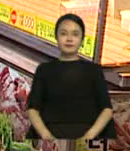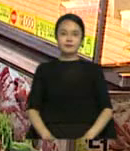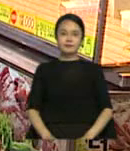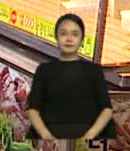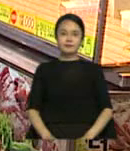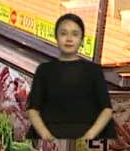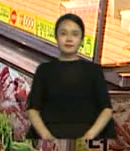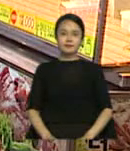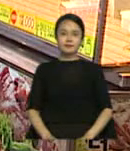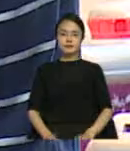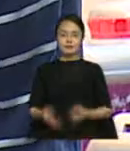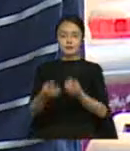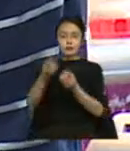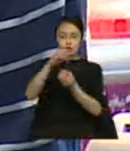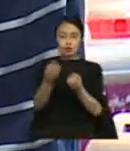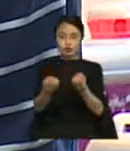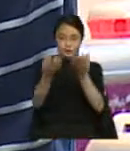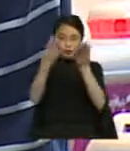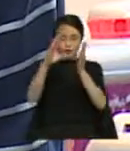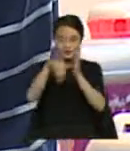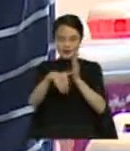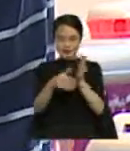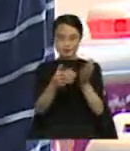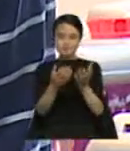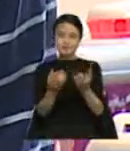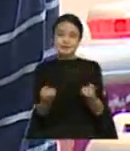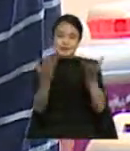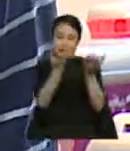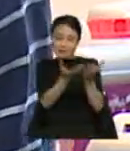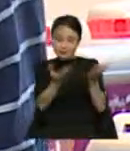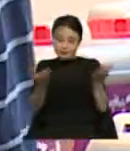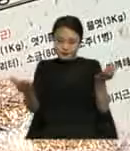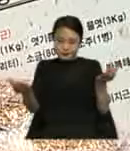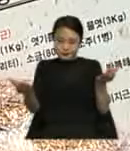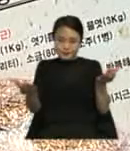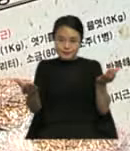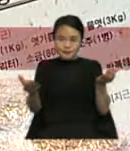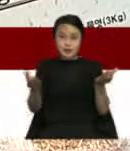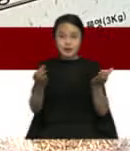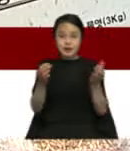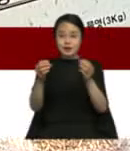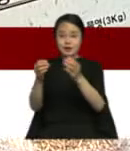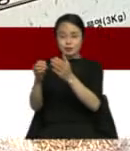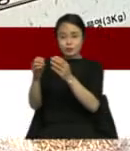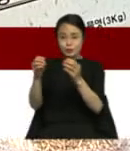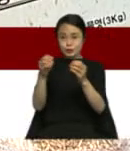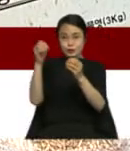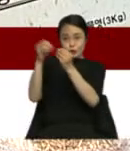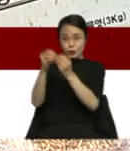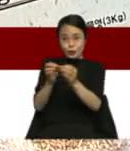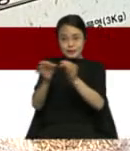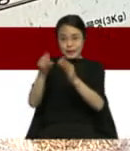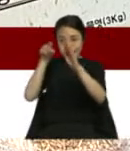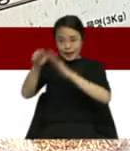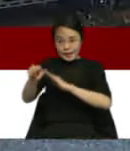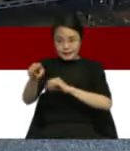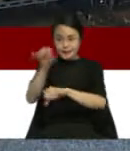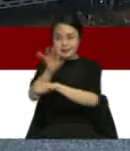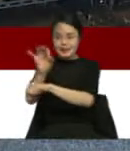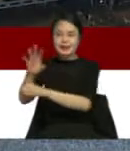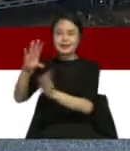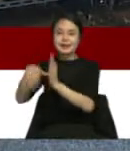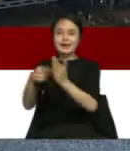추석 명절 차례상을 차릴 경우 전통시장이 대형마트에 비해 13% 저렴한 것으로 조사됐습니다.